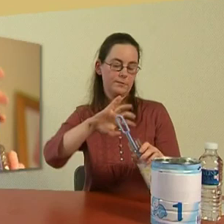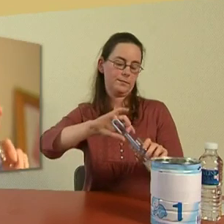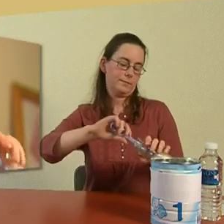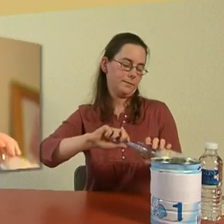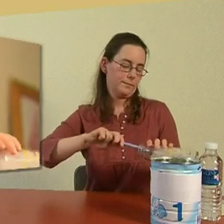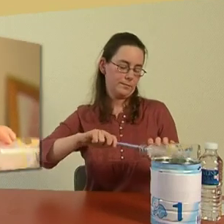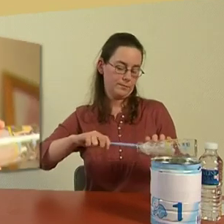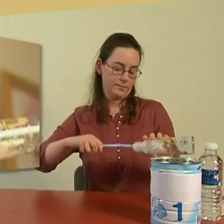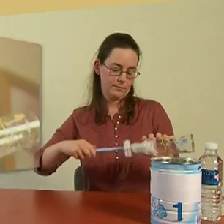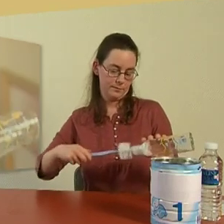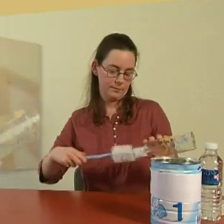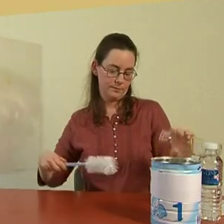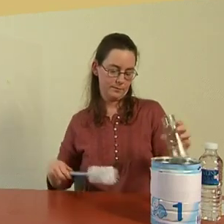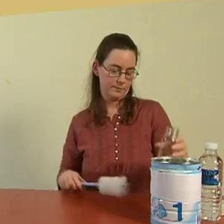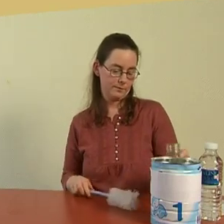l'intérieur.